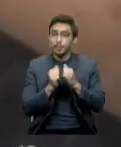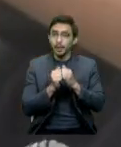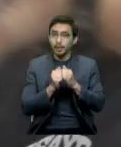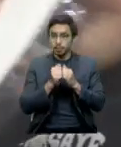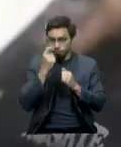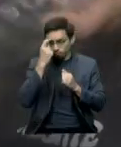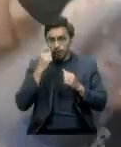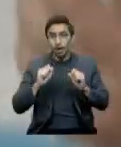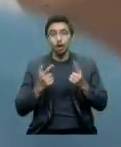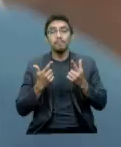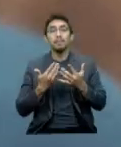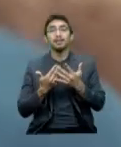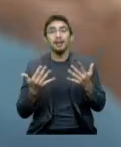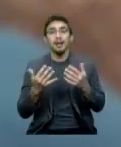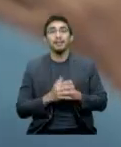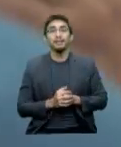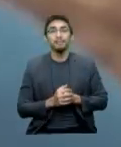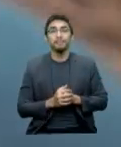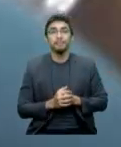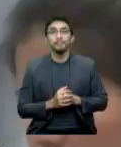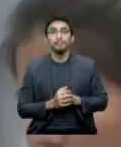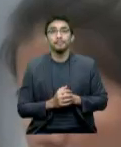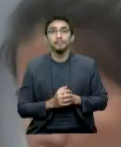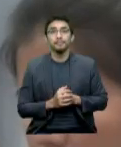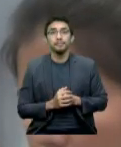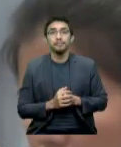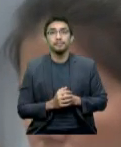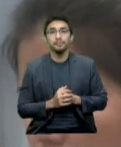kehidupan masyarakat. Dari Jakarta, Widya Bayujati, iNews melaporkan.